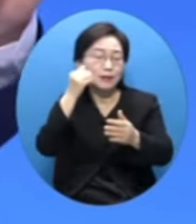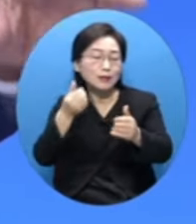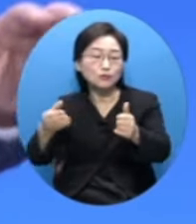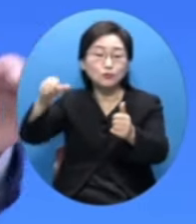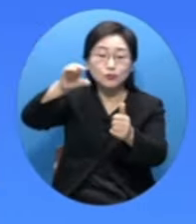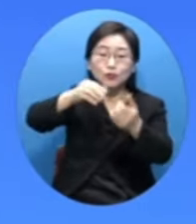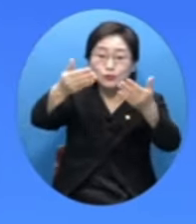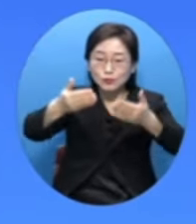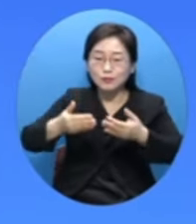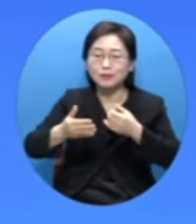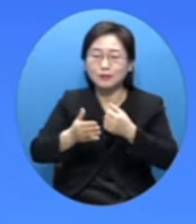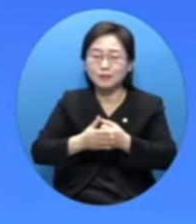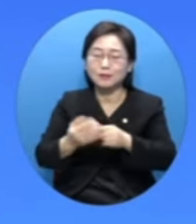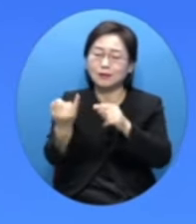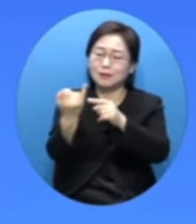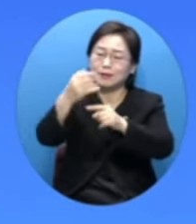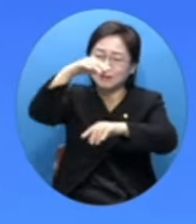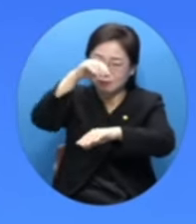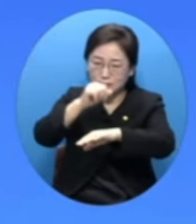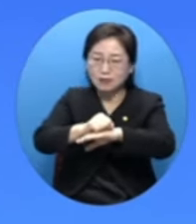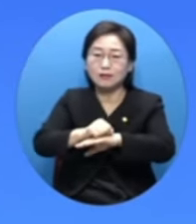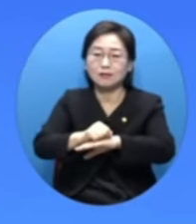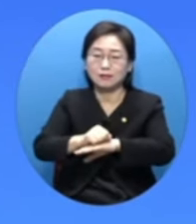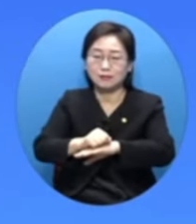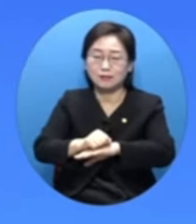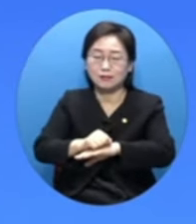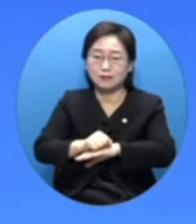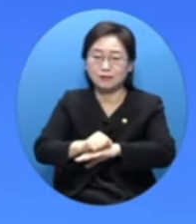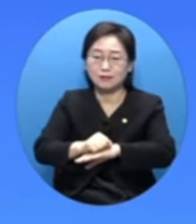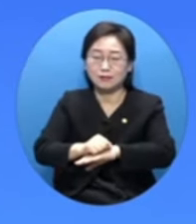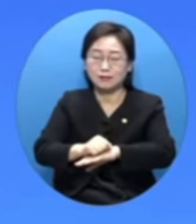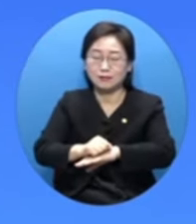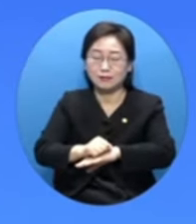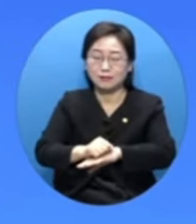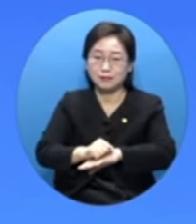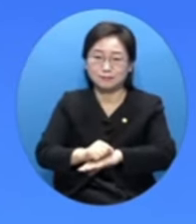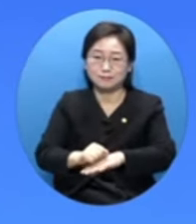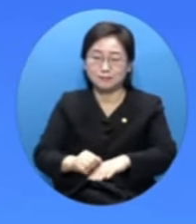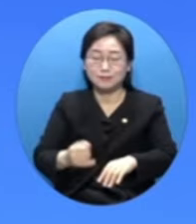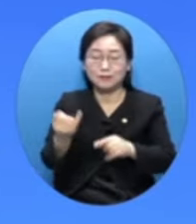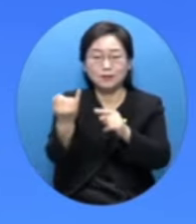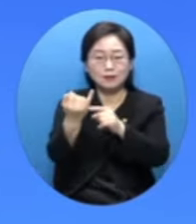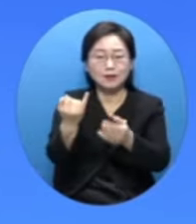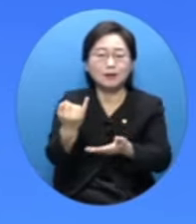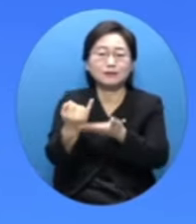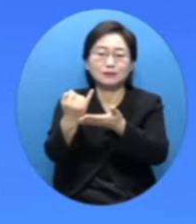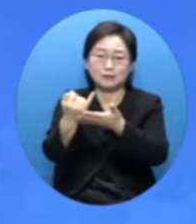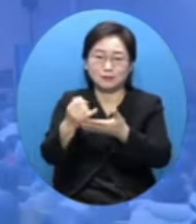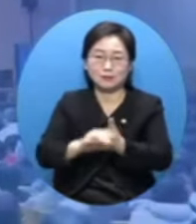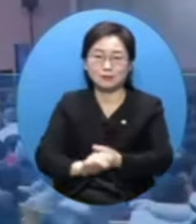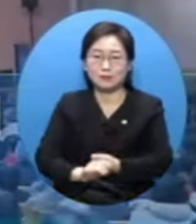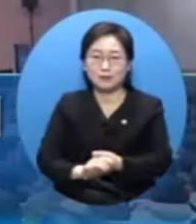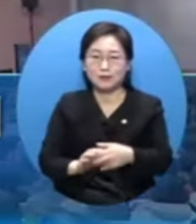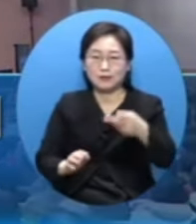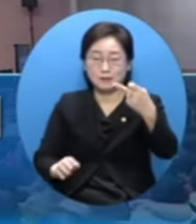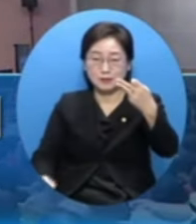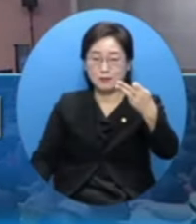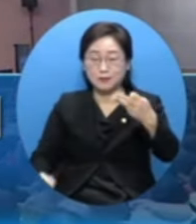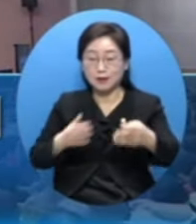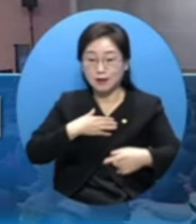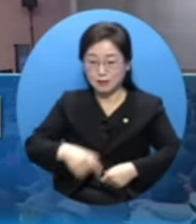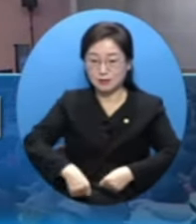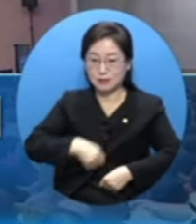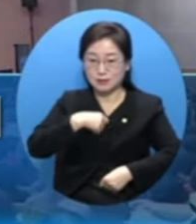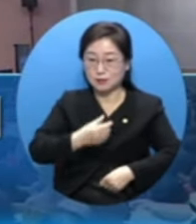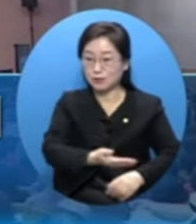이 여인이 참 잘한 것이다. 그리고 이와 같이 여인을 칭찬합니다. 13절입니다. 내가